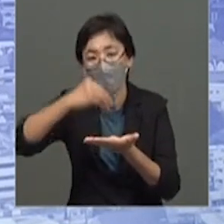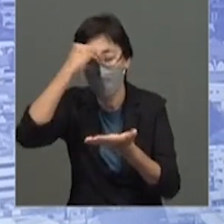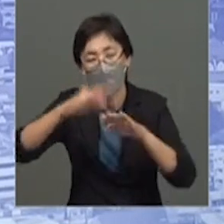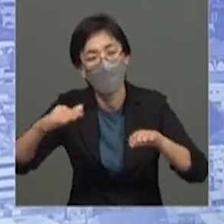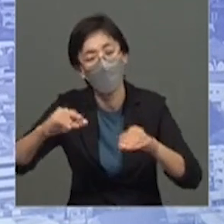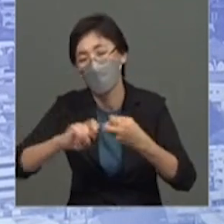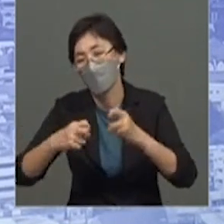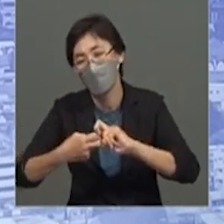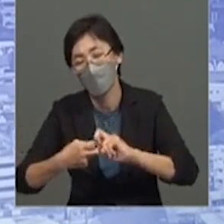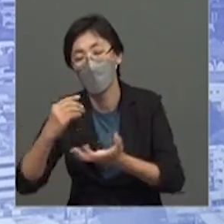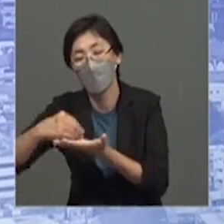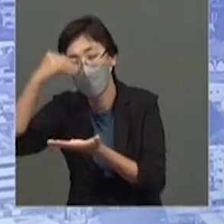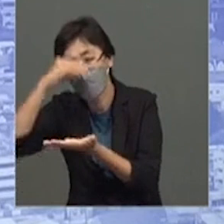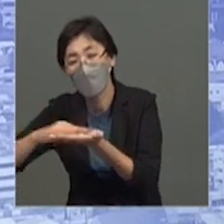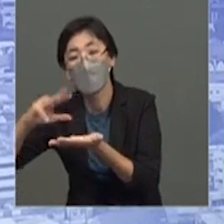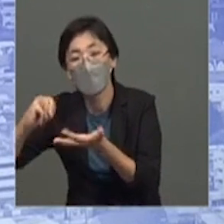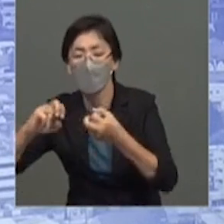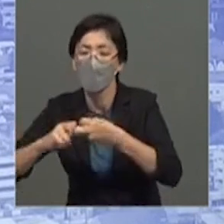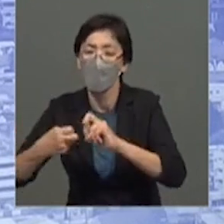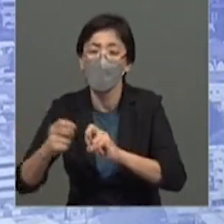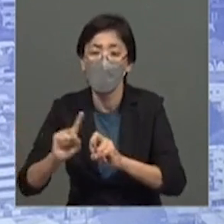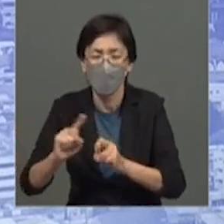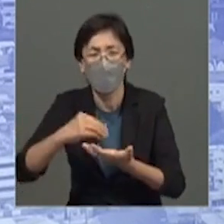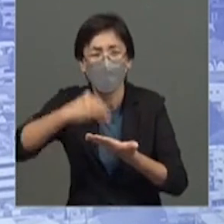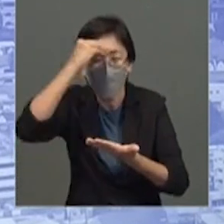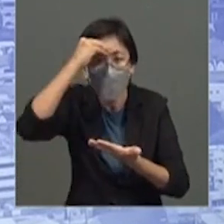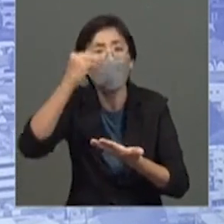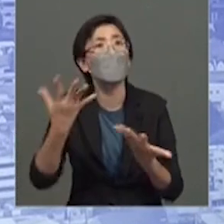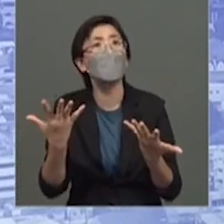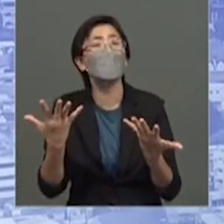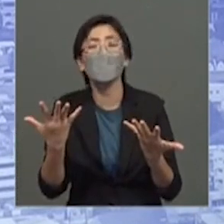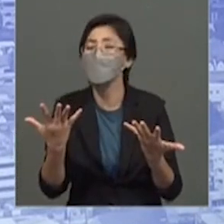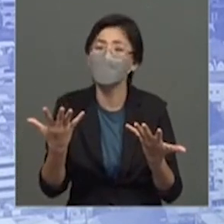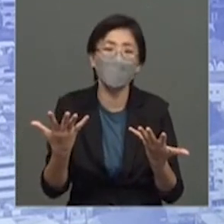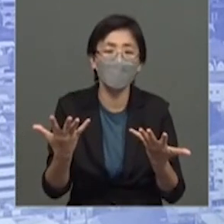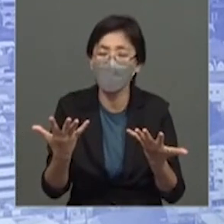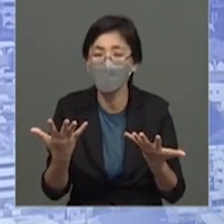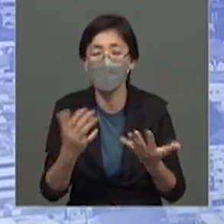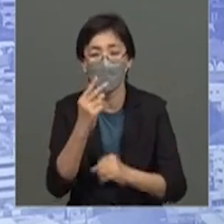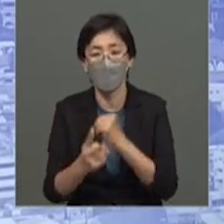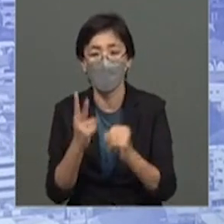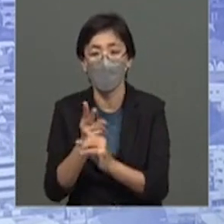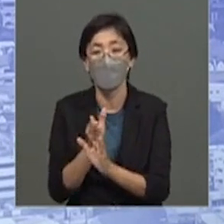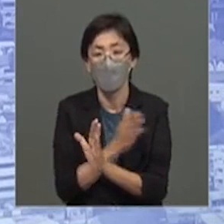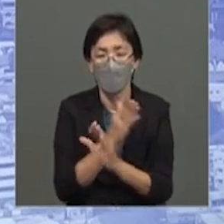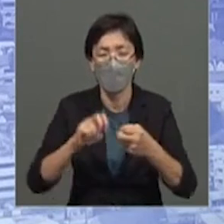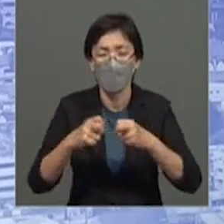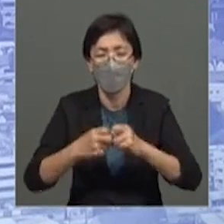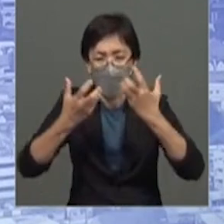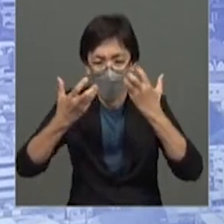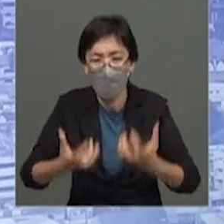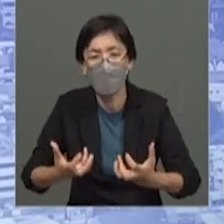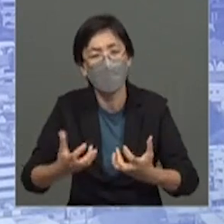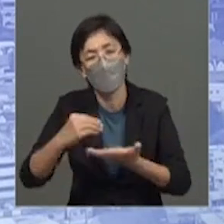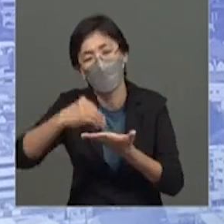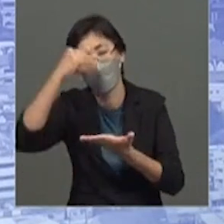ด็กๆแล้วก็นักศึกษาที่ต้องเล่าเรียนนะคะซึ่งในช่วง2ปีที่ผ่านมานี้ก็ได้รับผลกระทบอย่างมาก